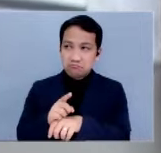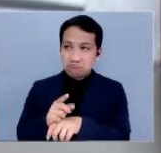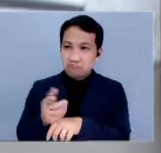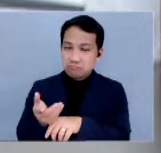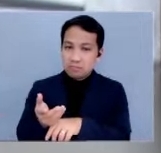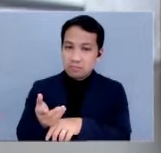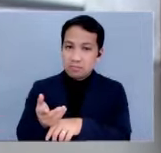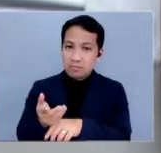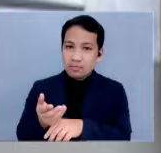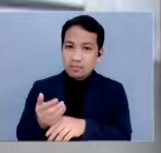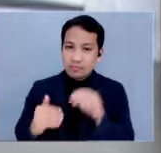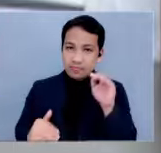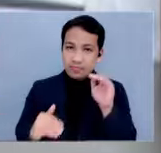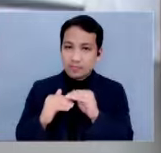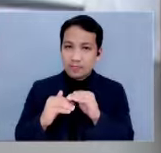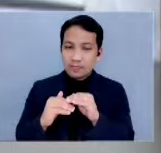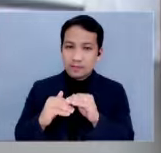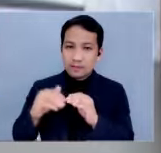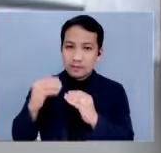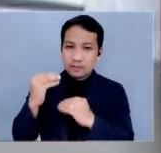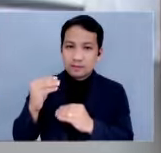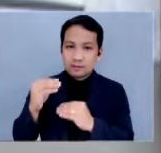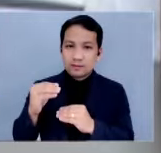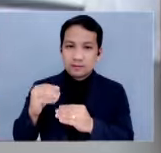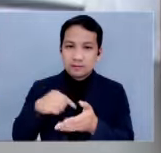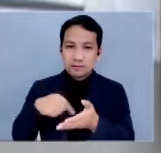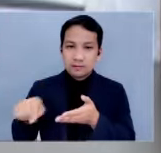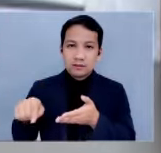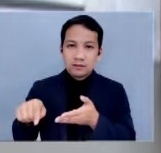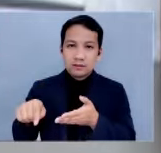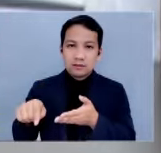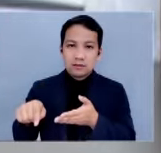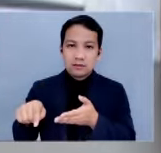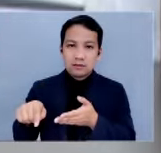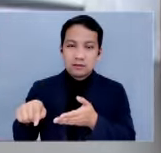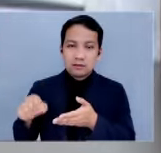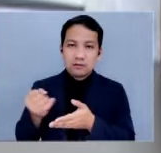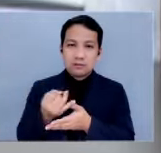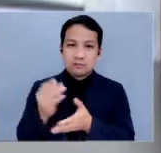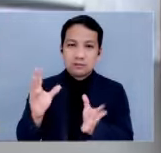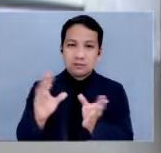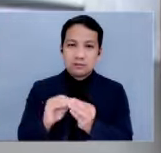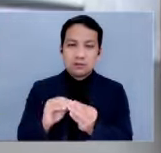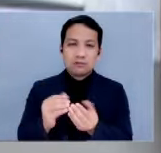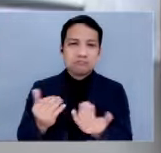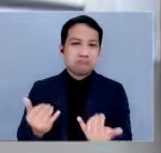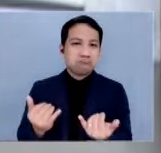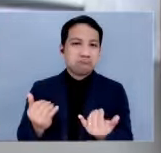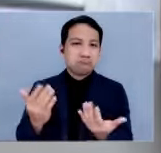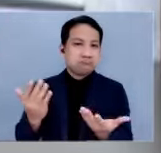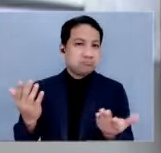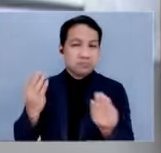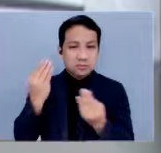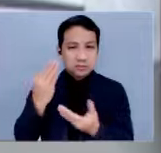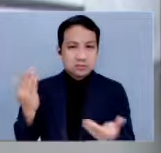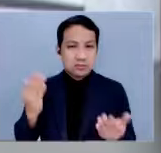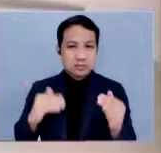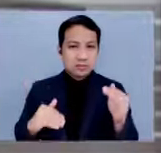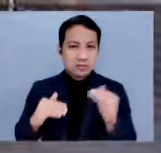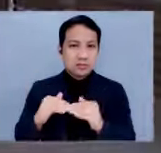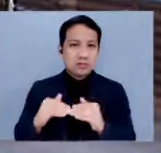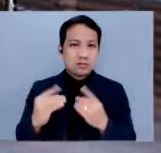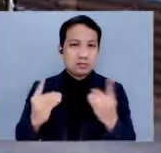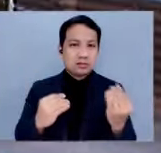that minimum level, you are still going to pay a certain amount. So now, they are not going to implement that